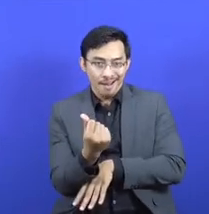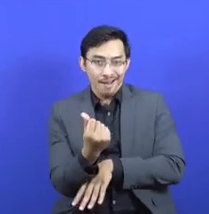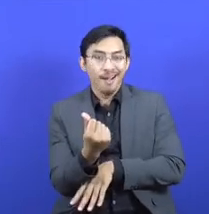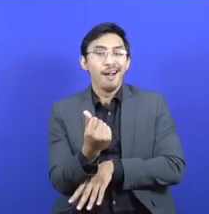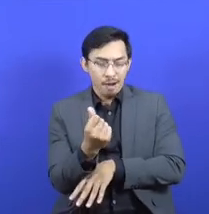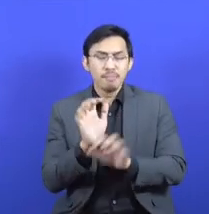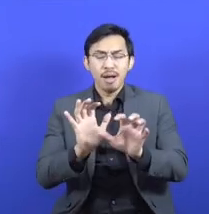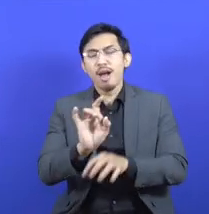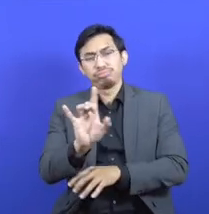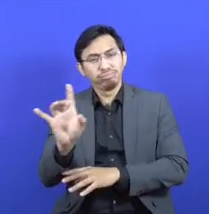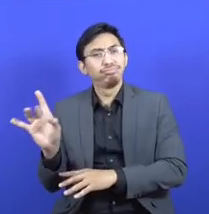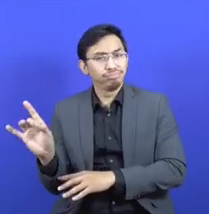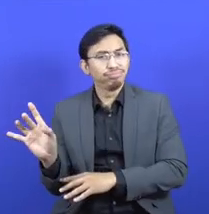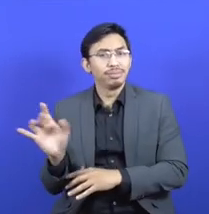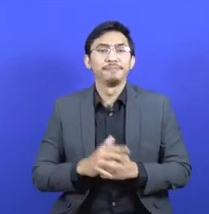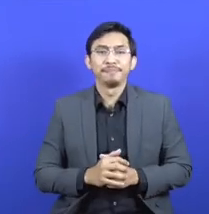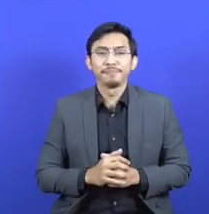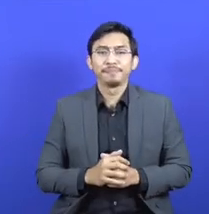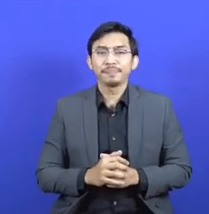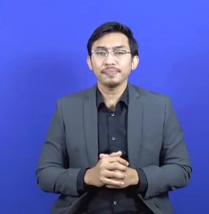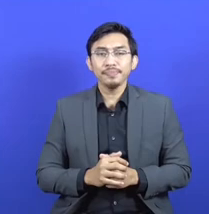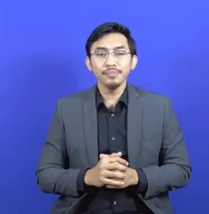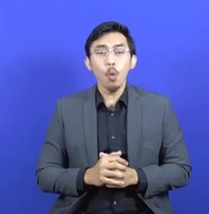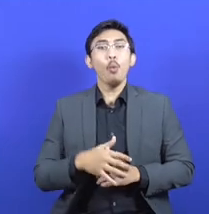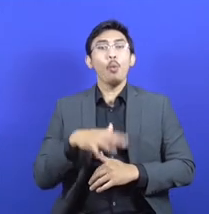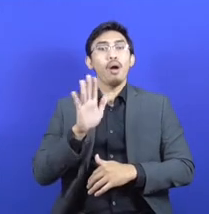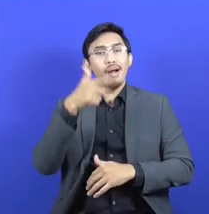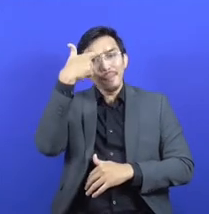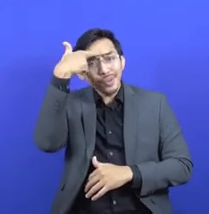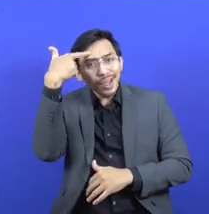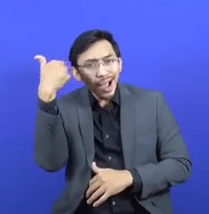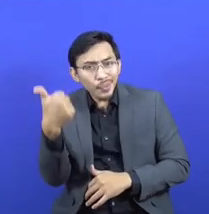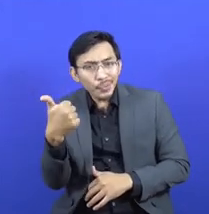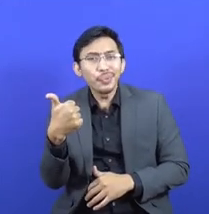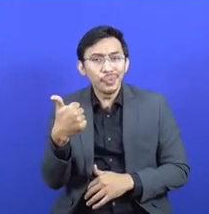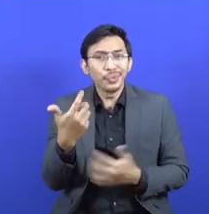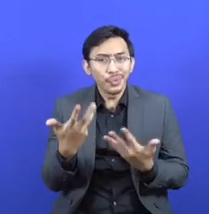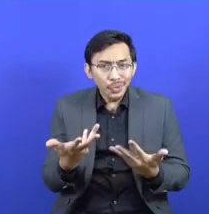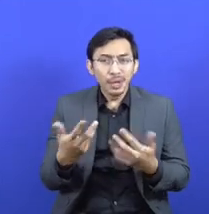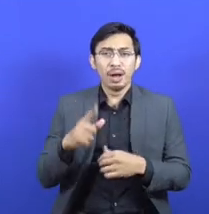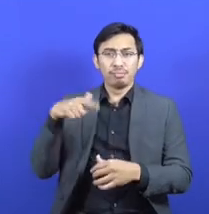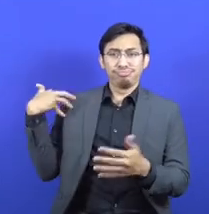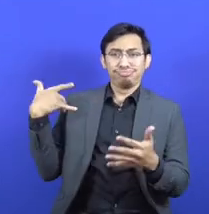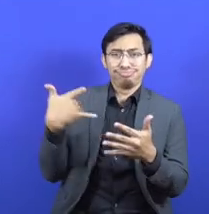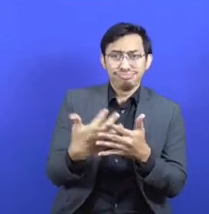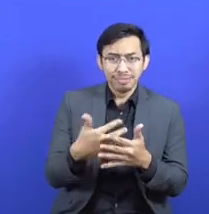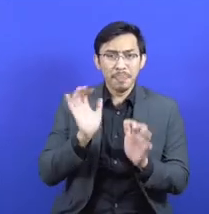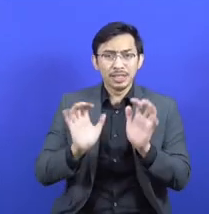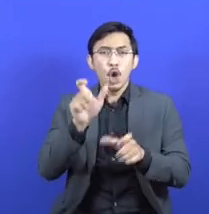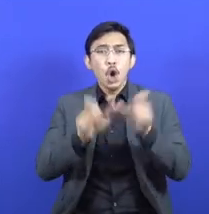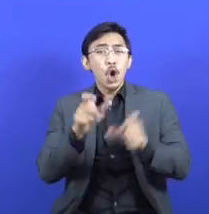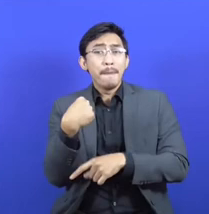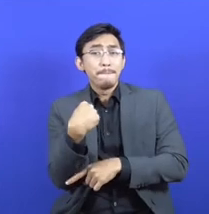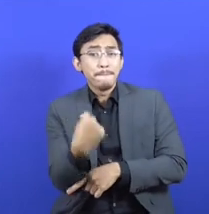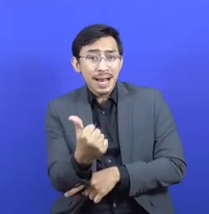sesuai dengan nilai tukar dan banyak lagi yang lainnya. Wah, baru tahu loh kalau yang ini nih aku Mas Dedi. Jadi selama